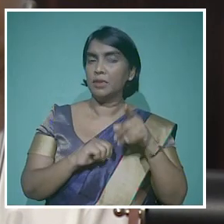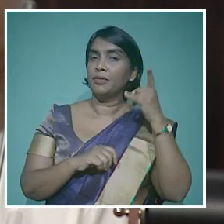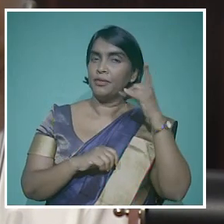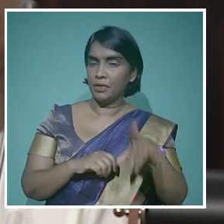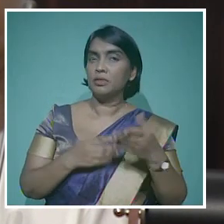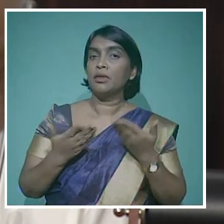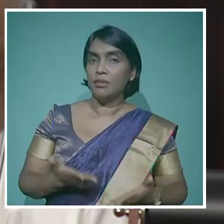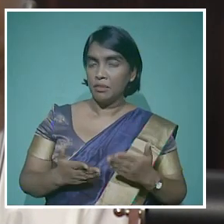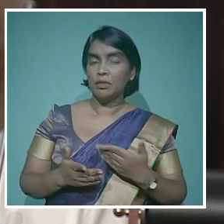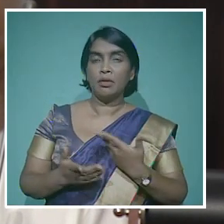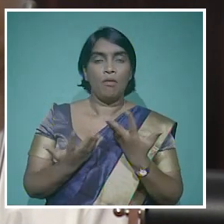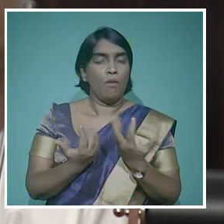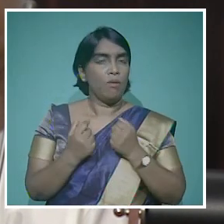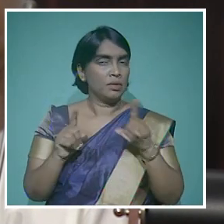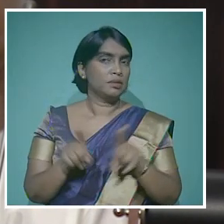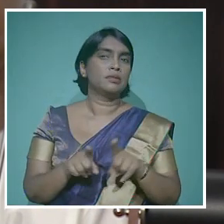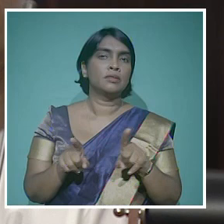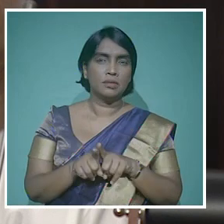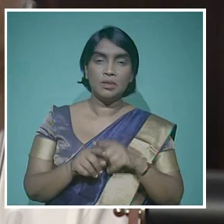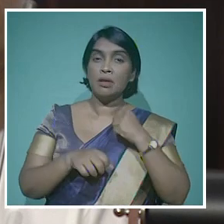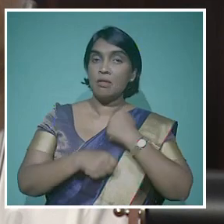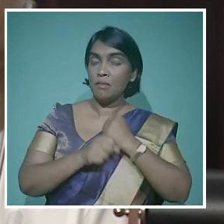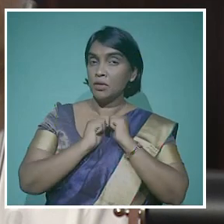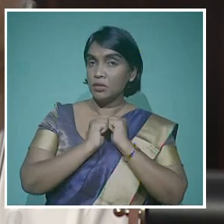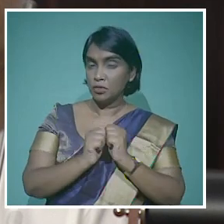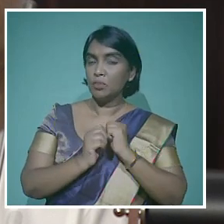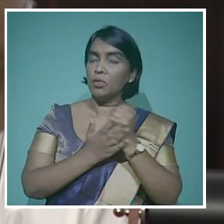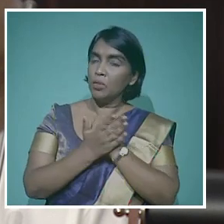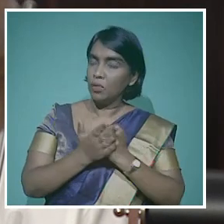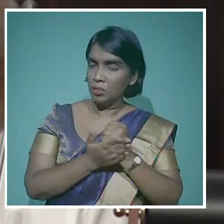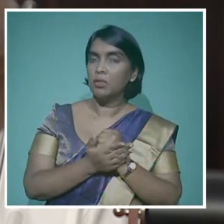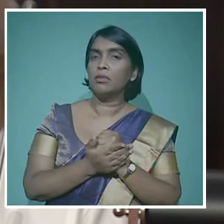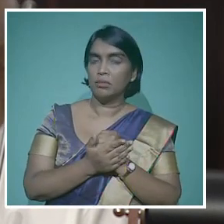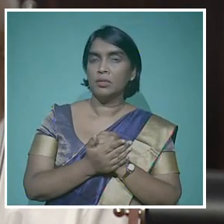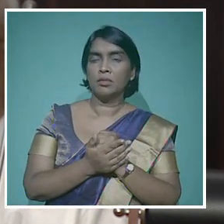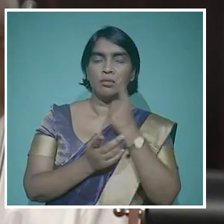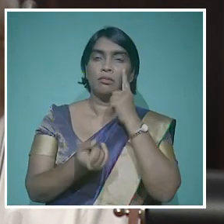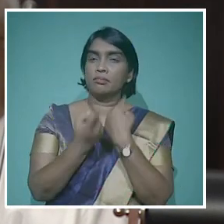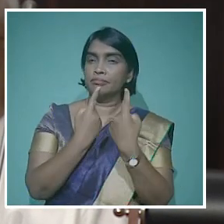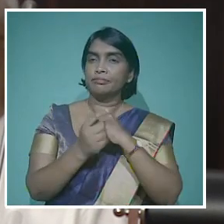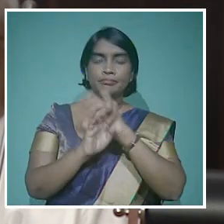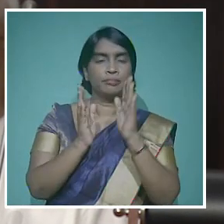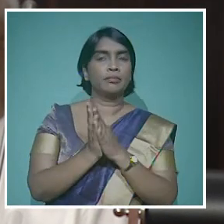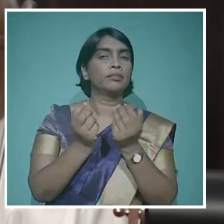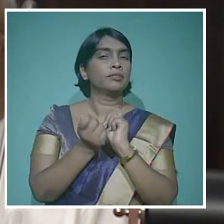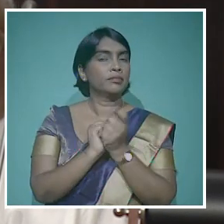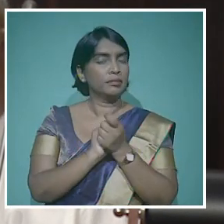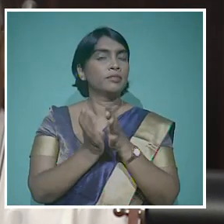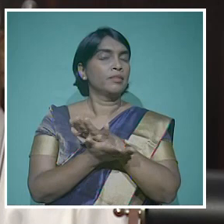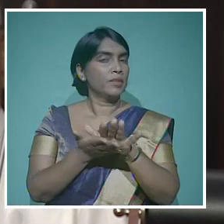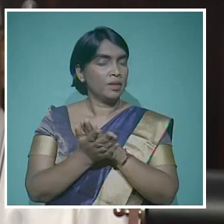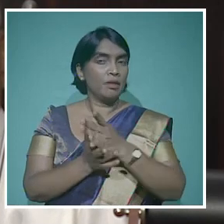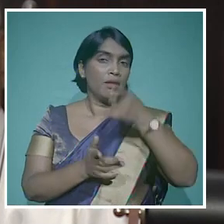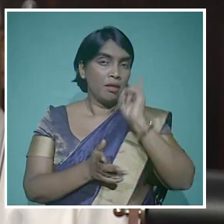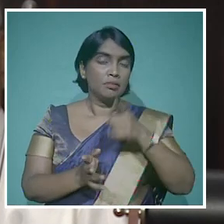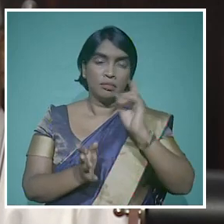නිසා වත්මන් අවශ්‍යතාවයට අනුකූල රාජ්‍ය සේවයේ සියලු අංශ සමාලෝචනය කර අවශ්‍ය ප්‍රතිසංස්කරණ ඇතුළු